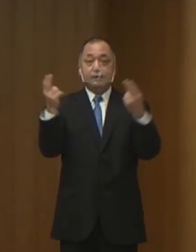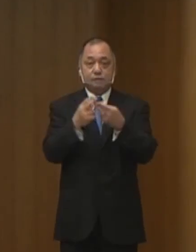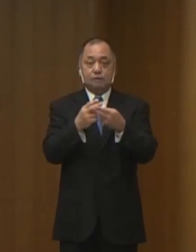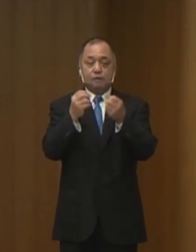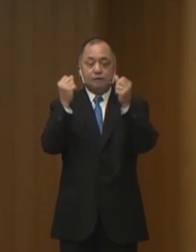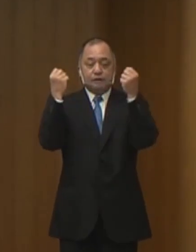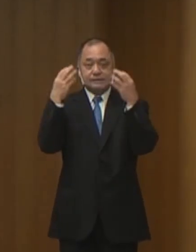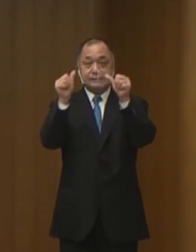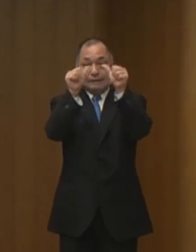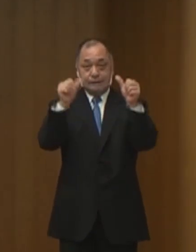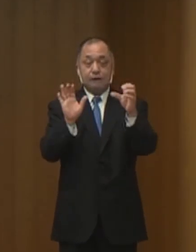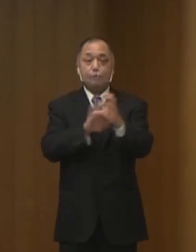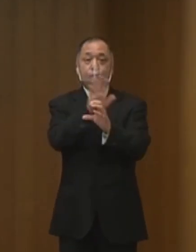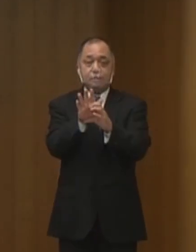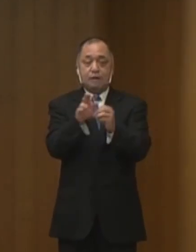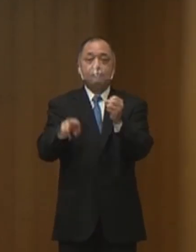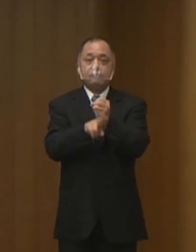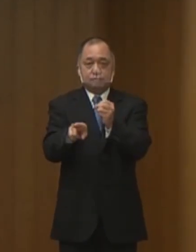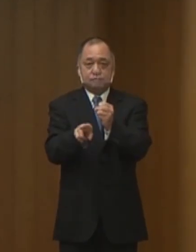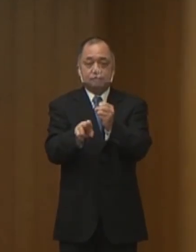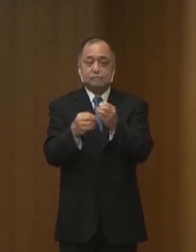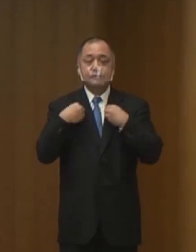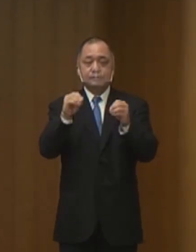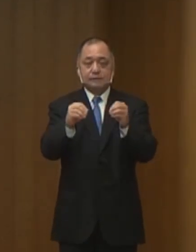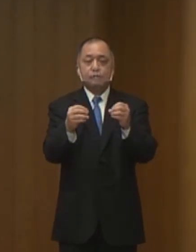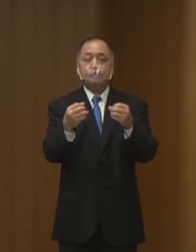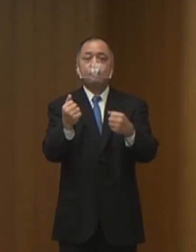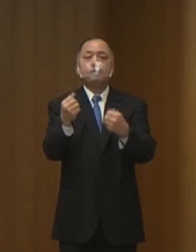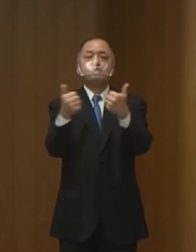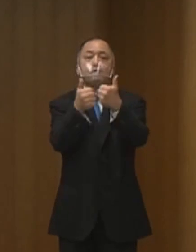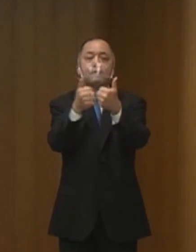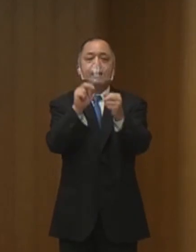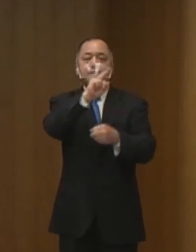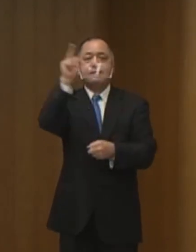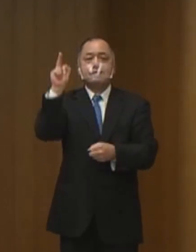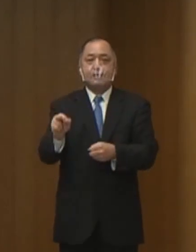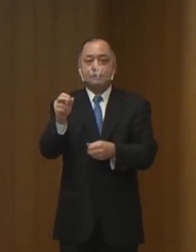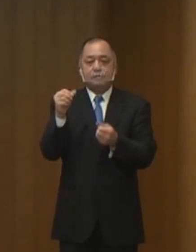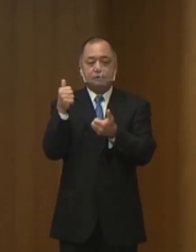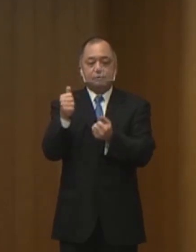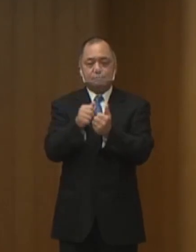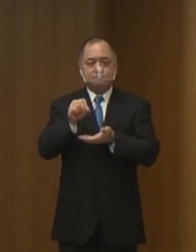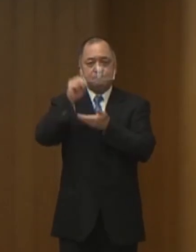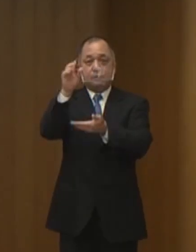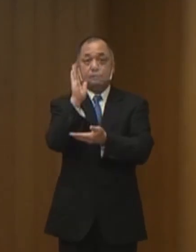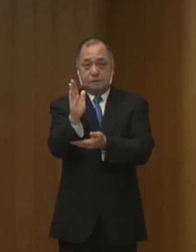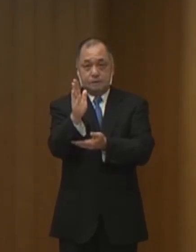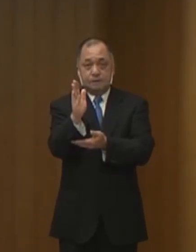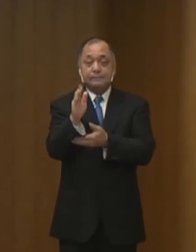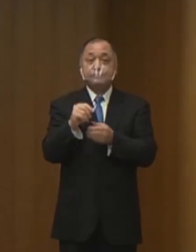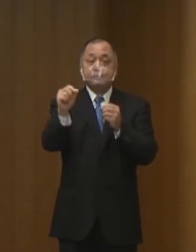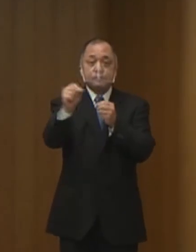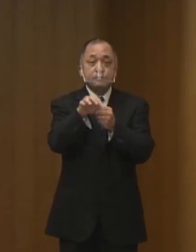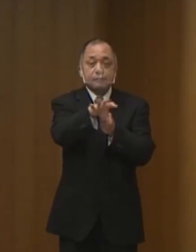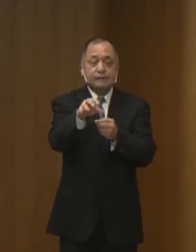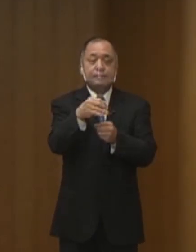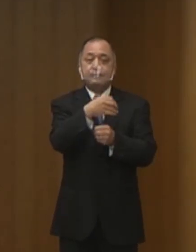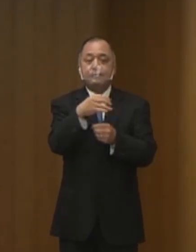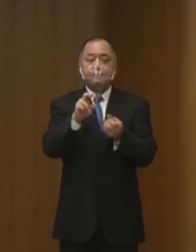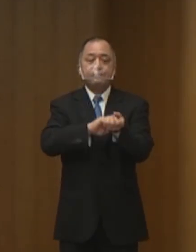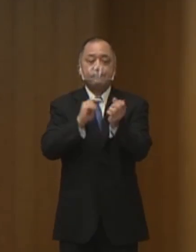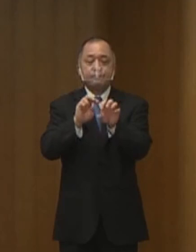型コロナウイルス感染症相談センター、こちらにご相談をしてください。最寄りの受診可能な医療機